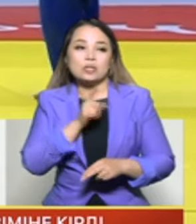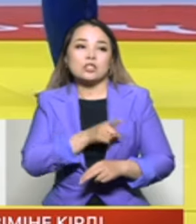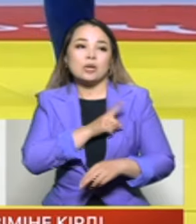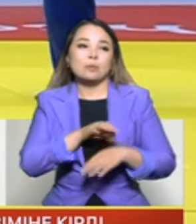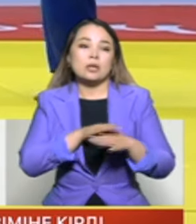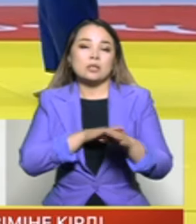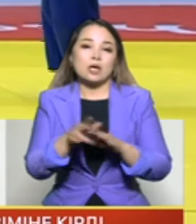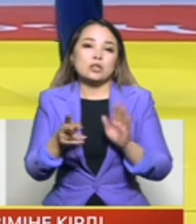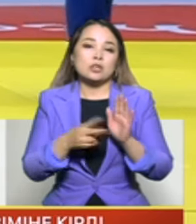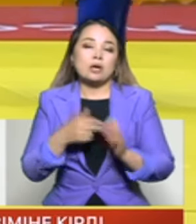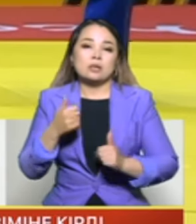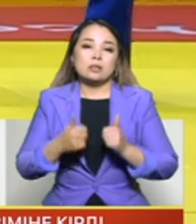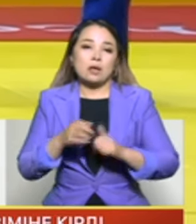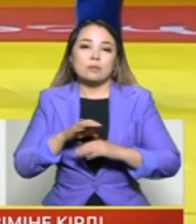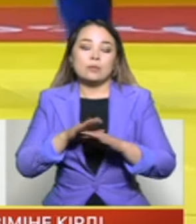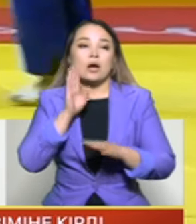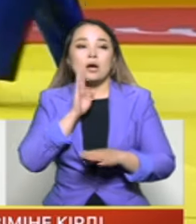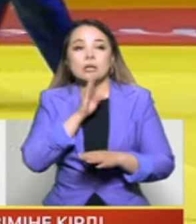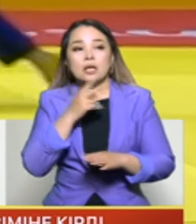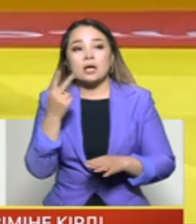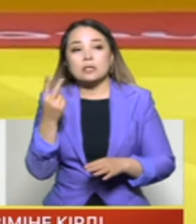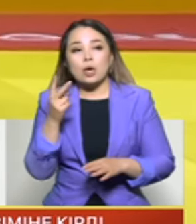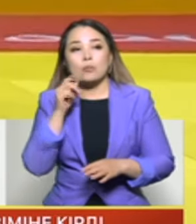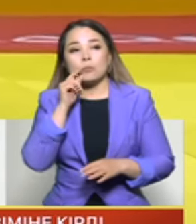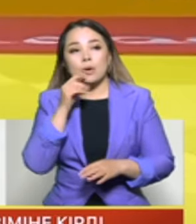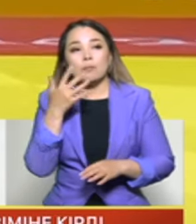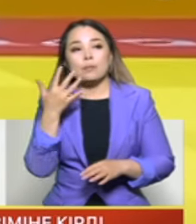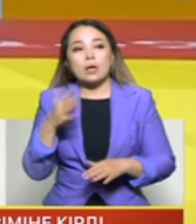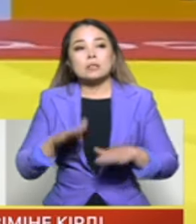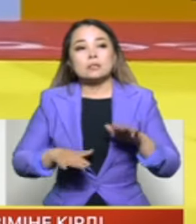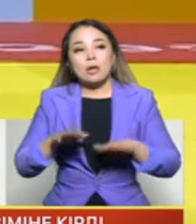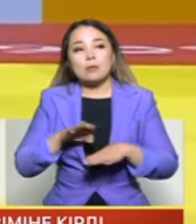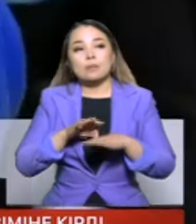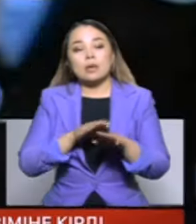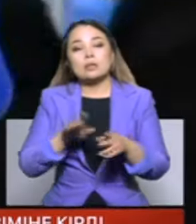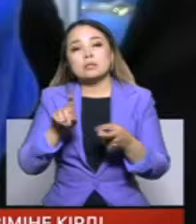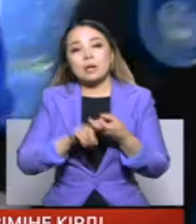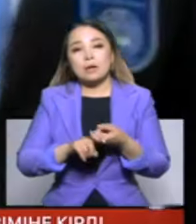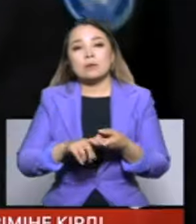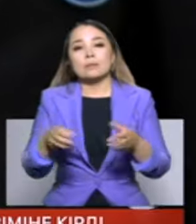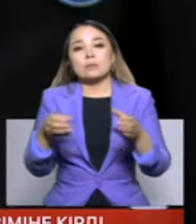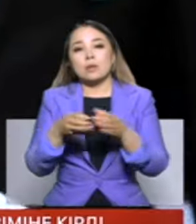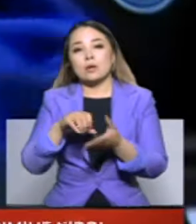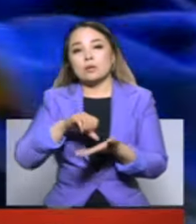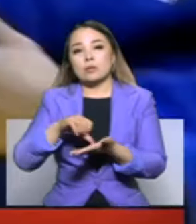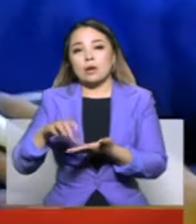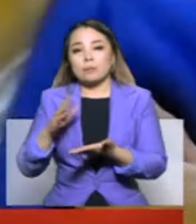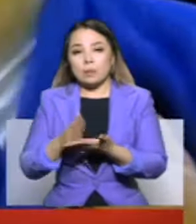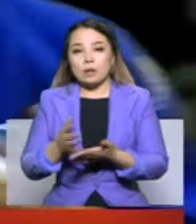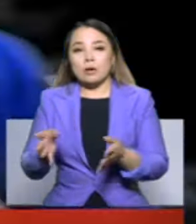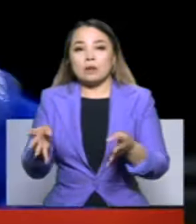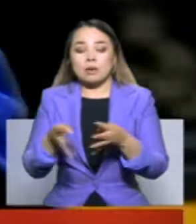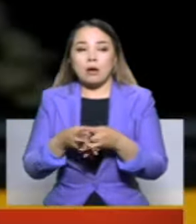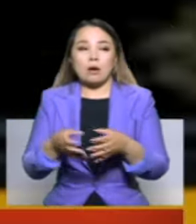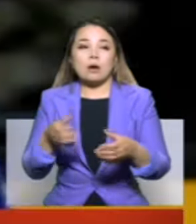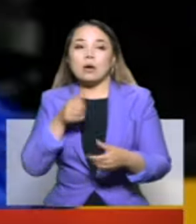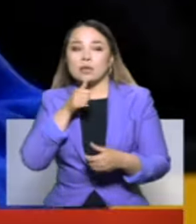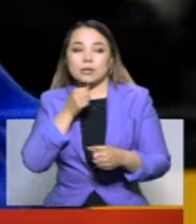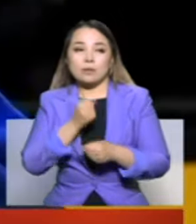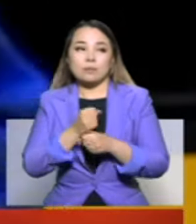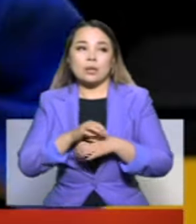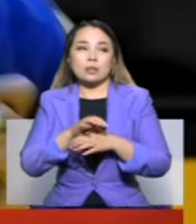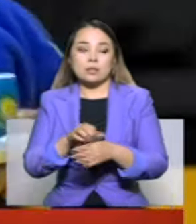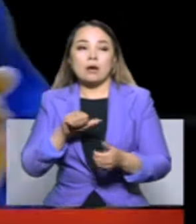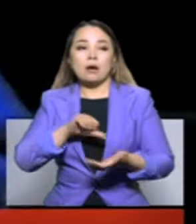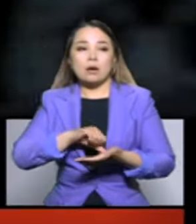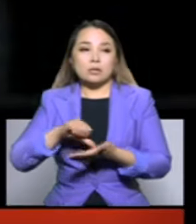салмақта жүлдеге таласады. Әйелдер 2, ерлер 5 салмақ дәрежесі бойынша белдеспек. Одан бөлек аралас командалық сында бақ